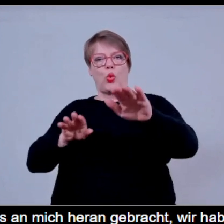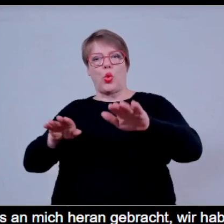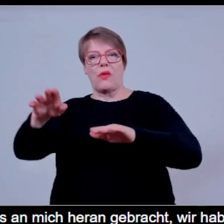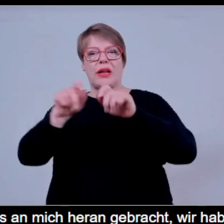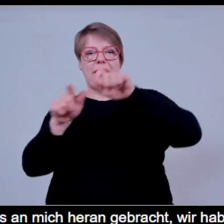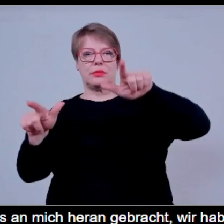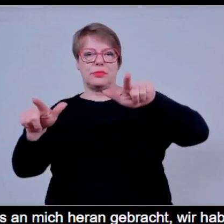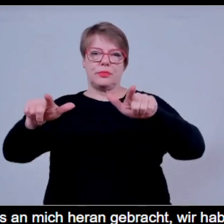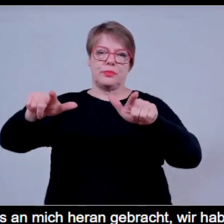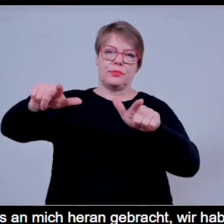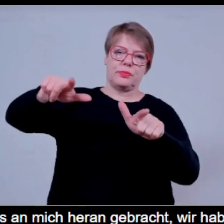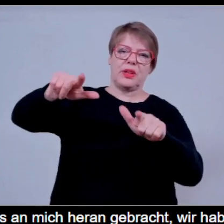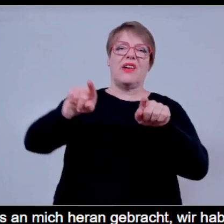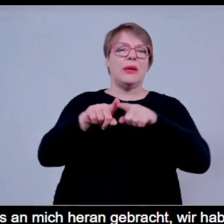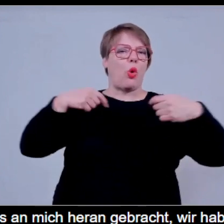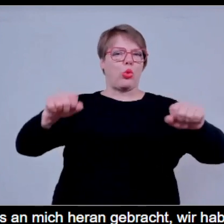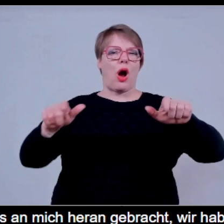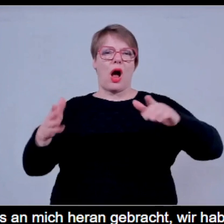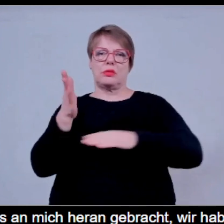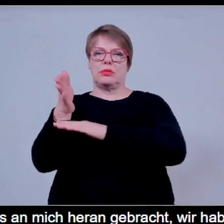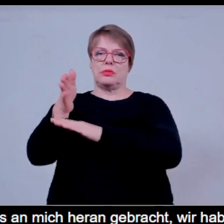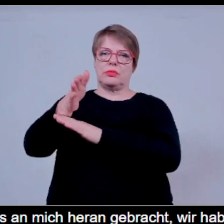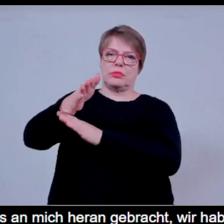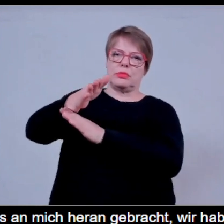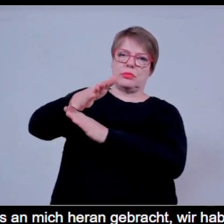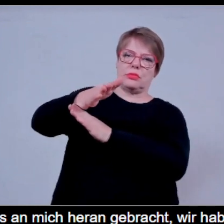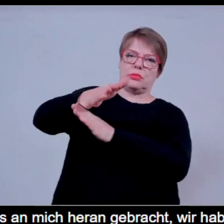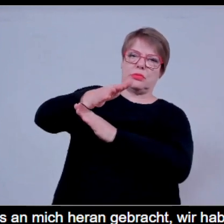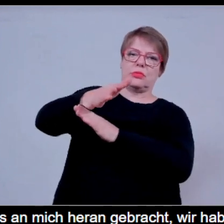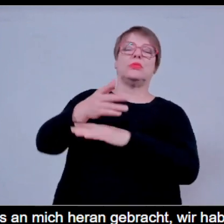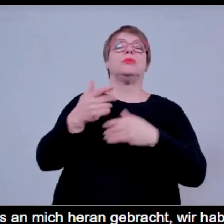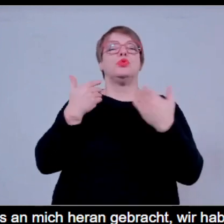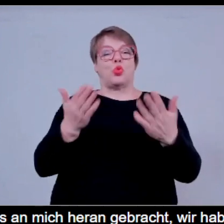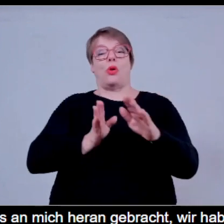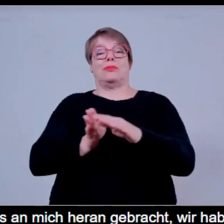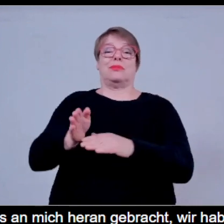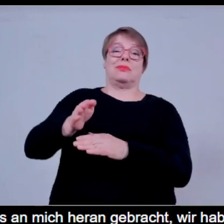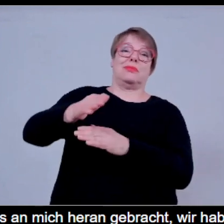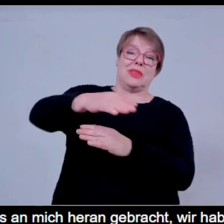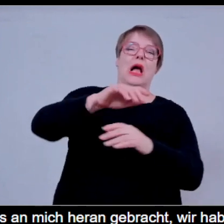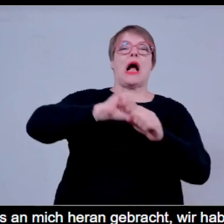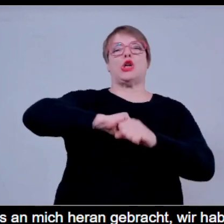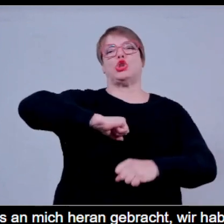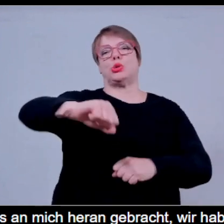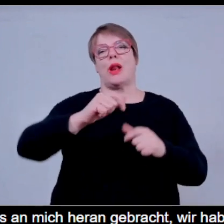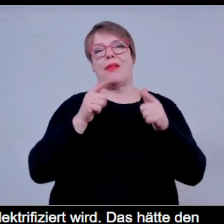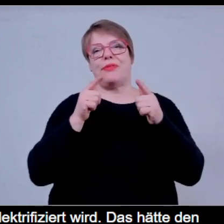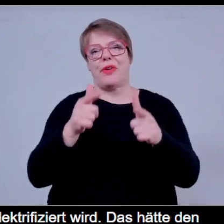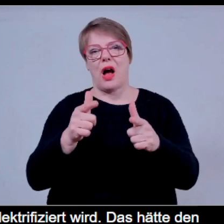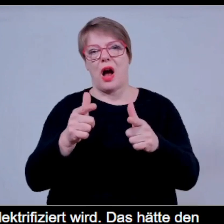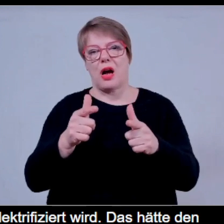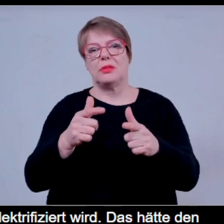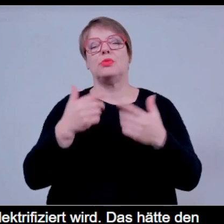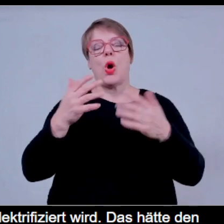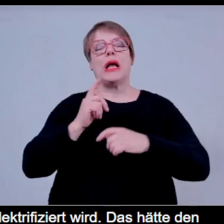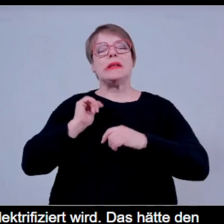attraktiv zu halten, trotz höherer Kosten. Und hier soll und sagen wir, die Züge, die wir jetzt haben und die Lokomotiven,